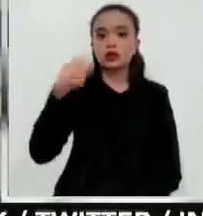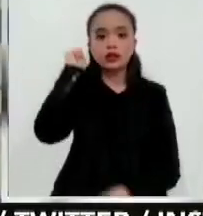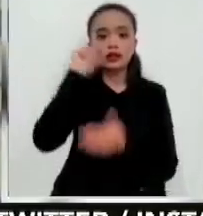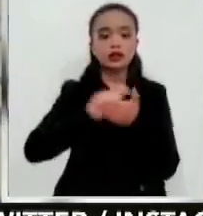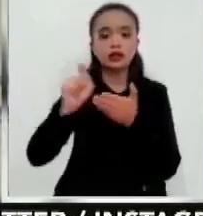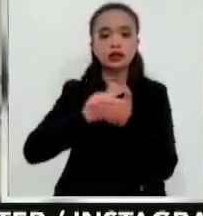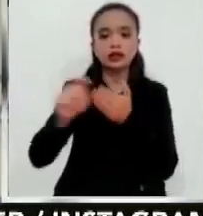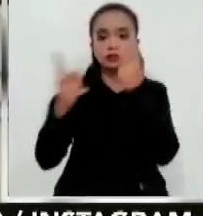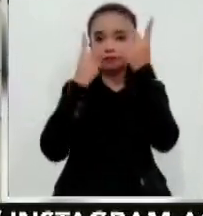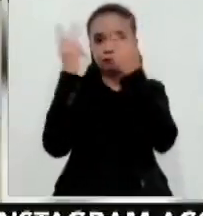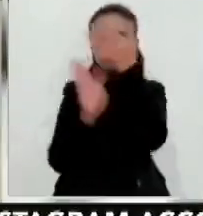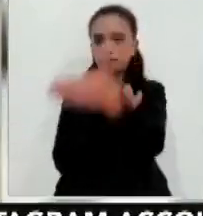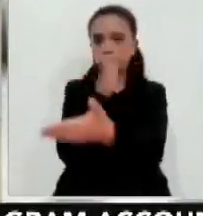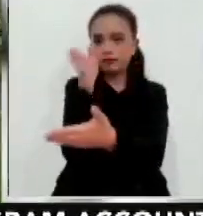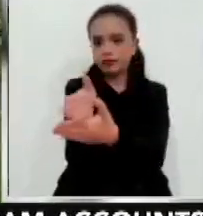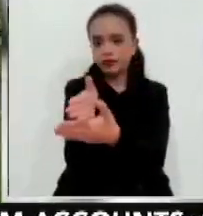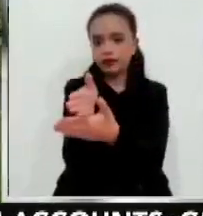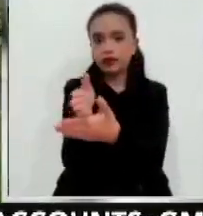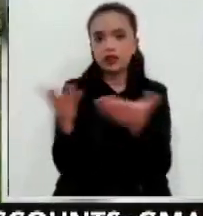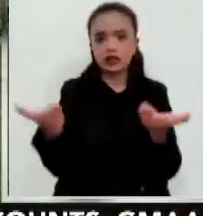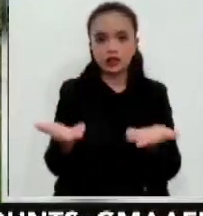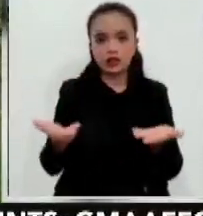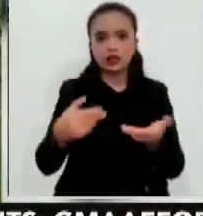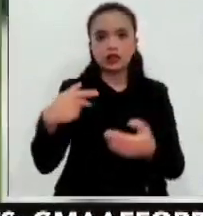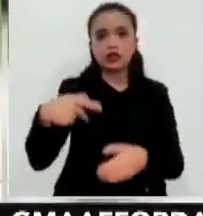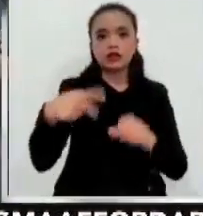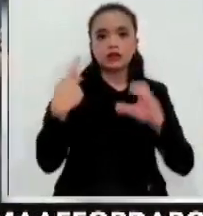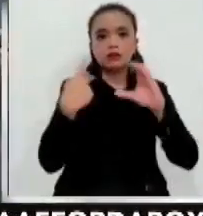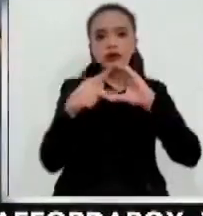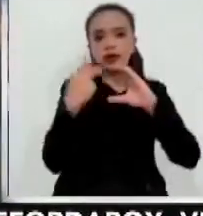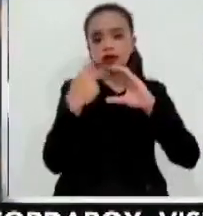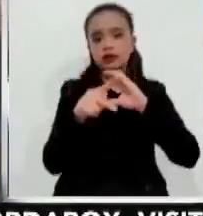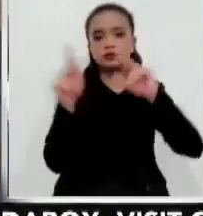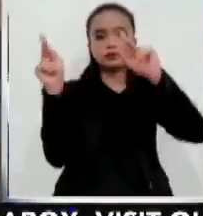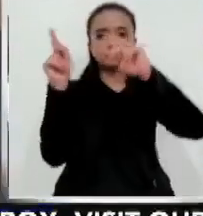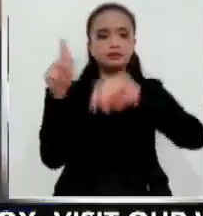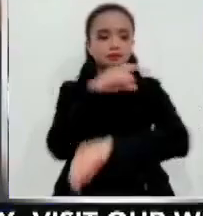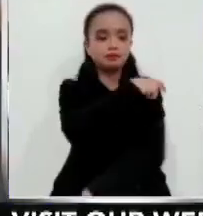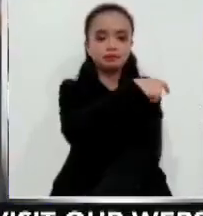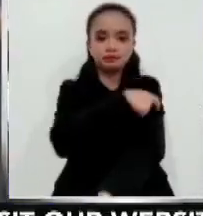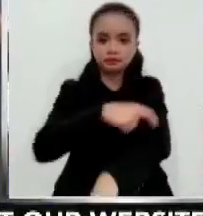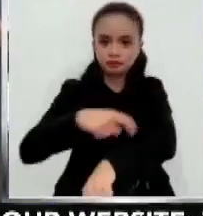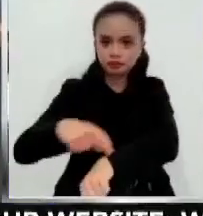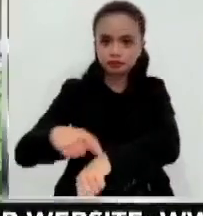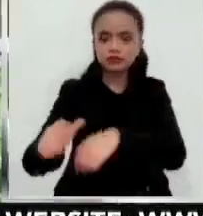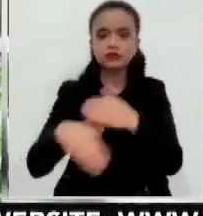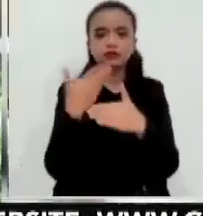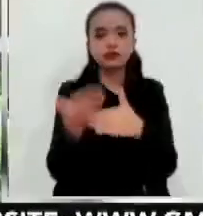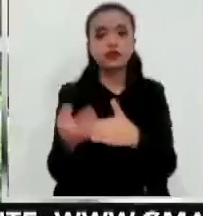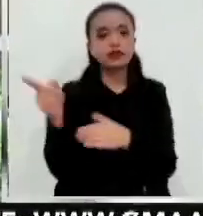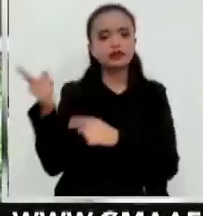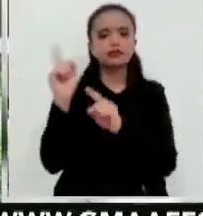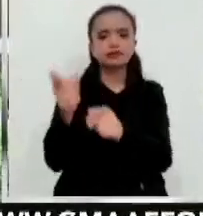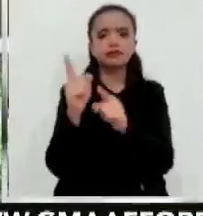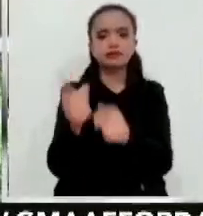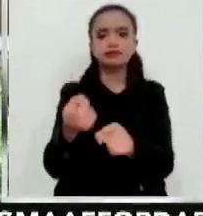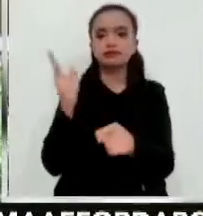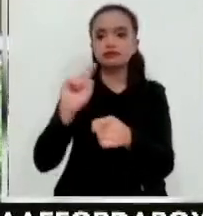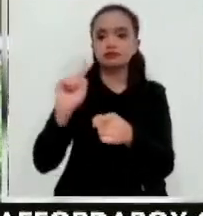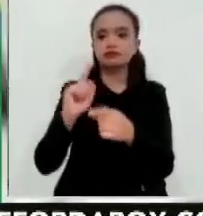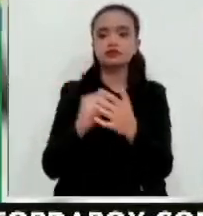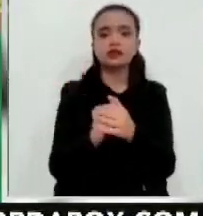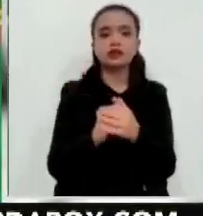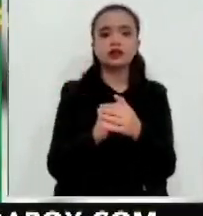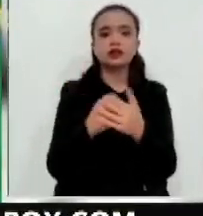Prison and Penal Farm dito sa Puerto Princesa sa Palawan. Dumalo rin si Remulla sa paglulunsad ng Green Justice Zone sa